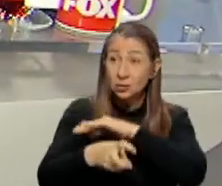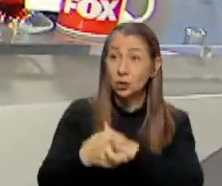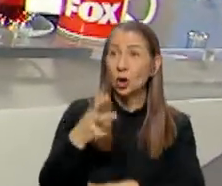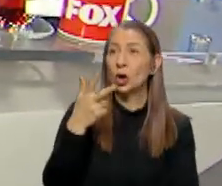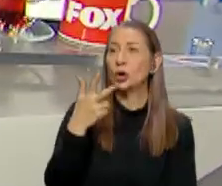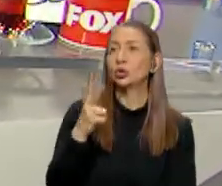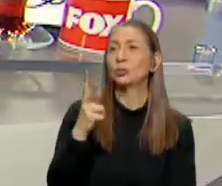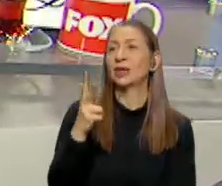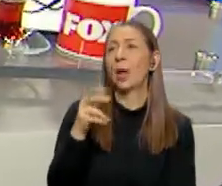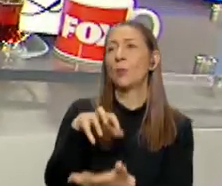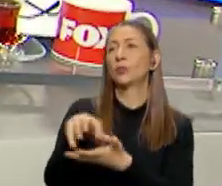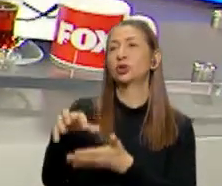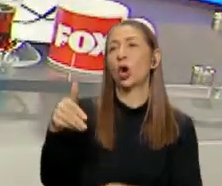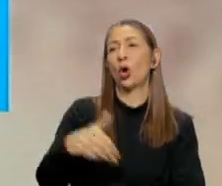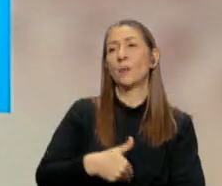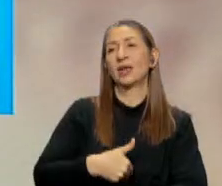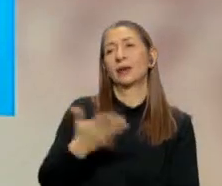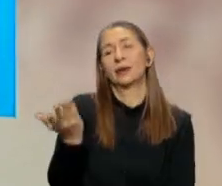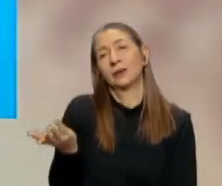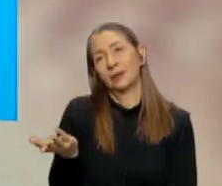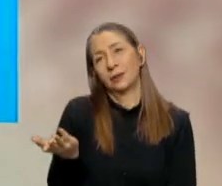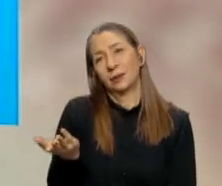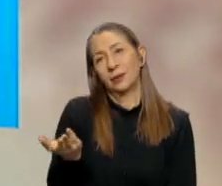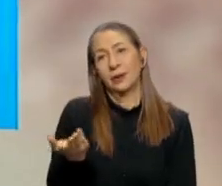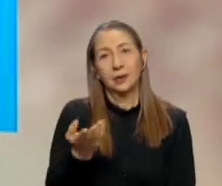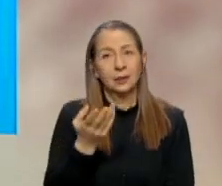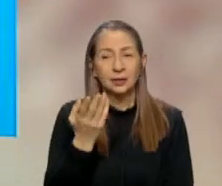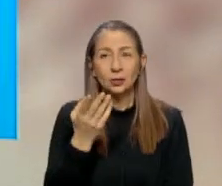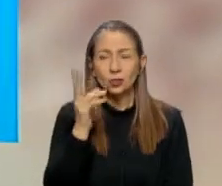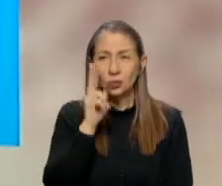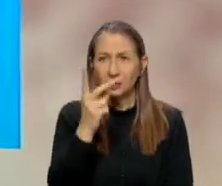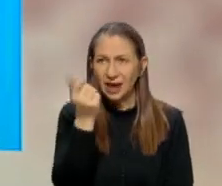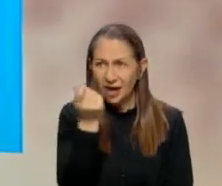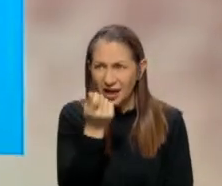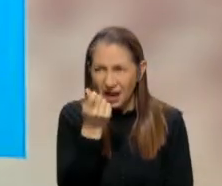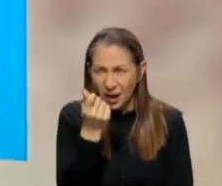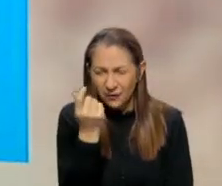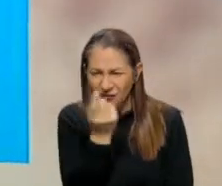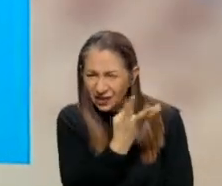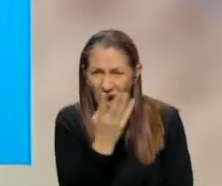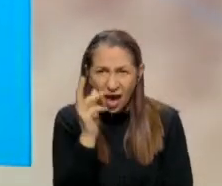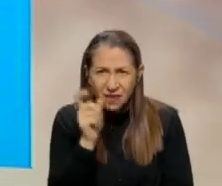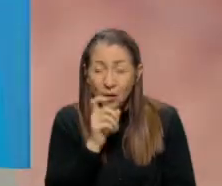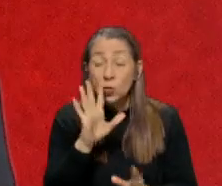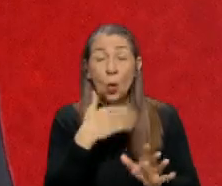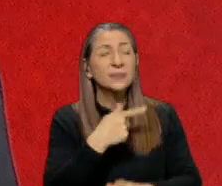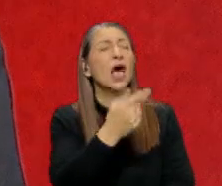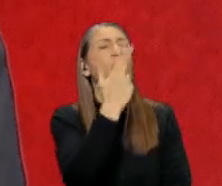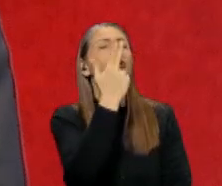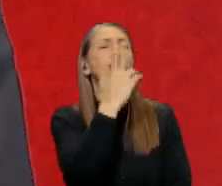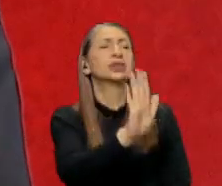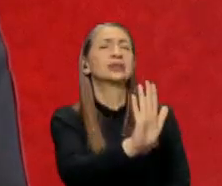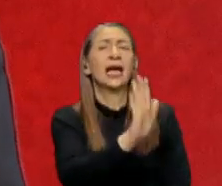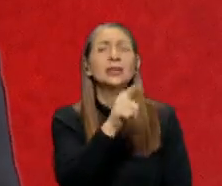3000 lira bütçe Komedisi rakam hatasız zannettiniz yok bu biz buna alışığız